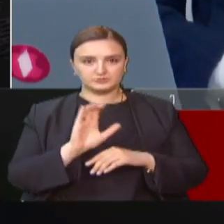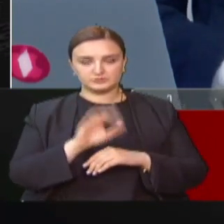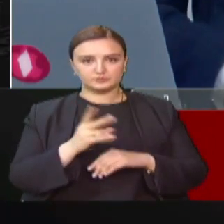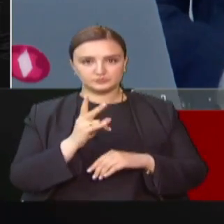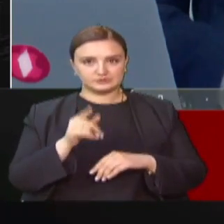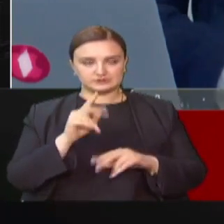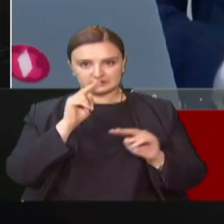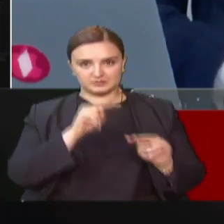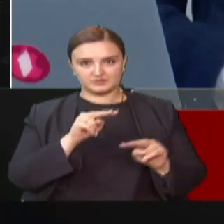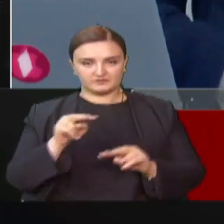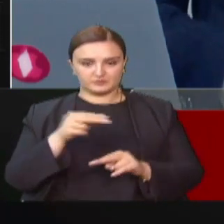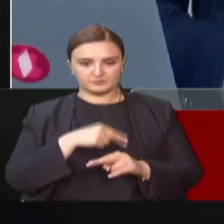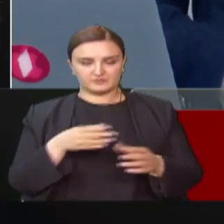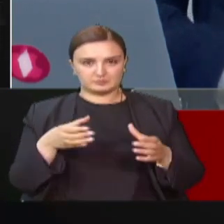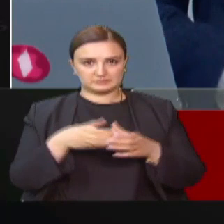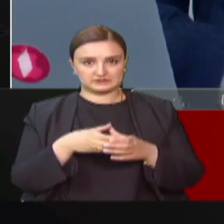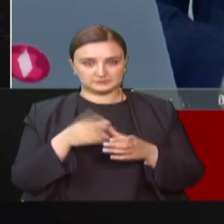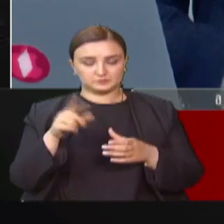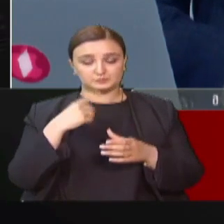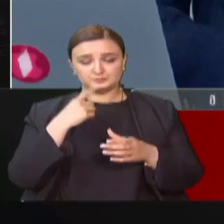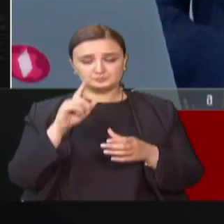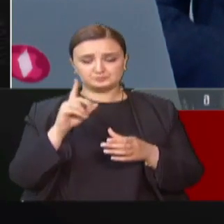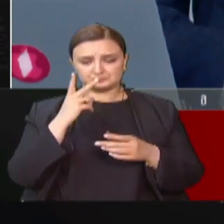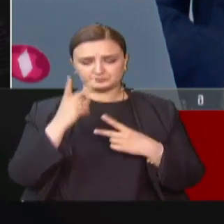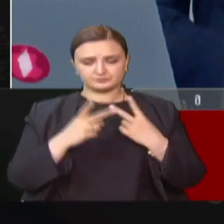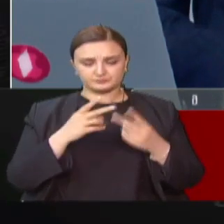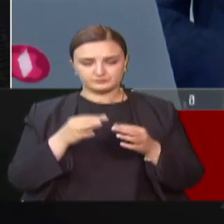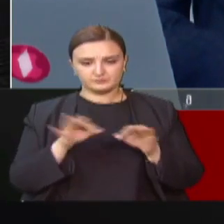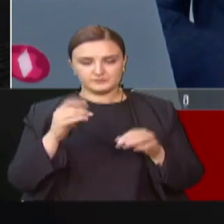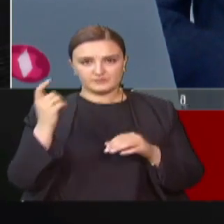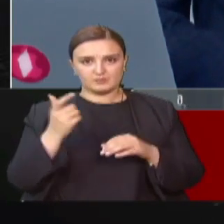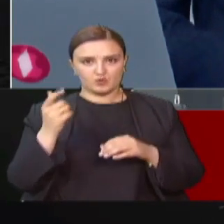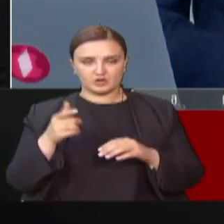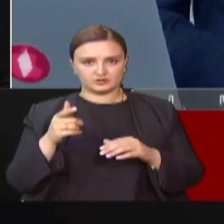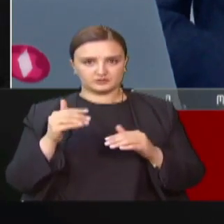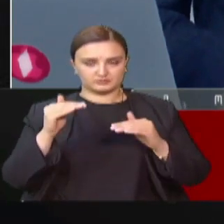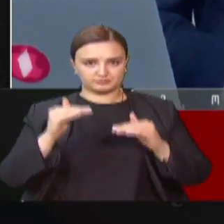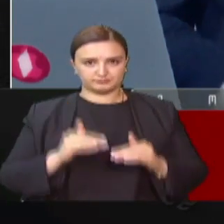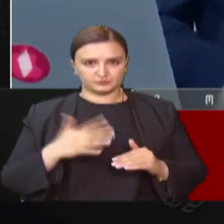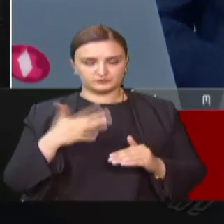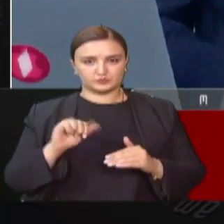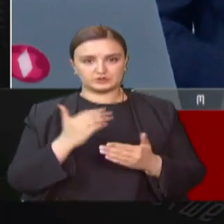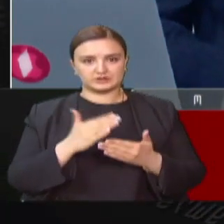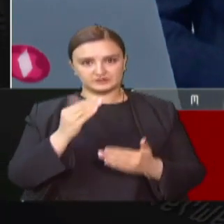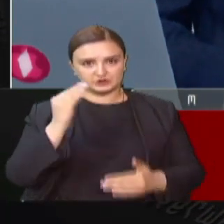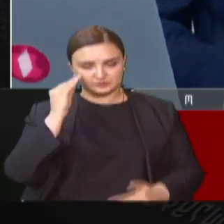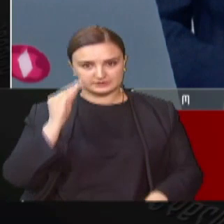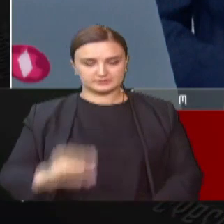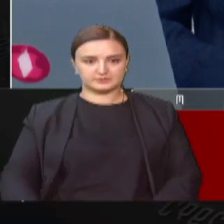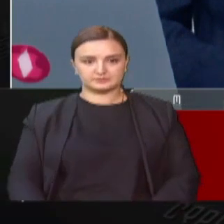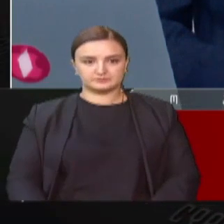al dianis adam cu reblo misia, își ne ambo ben darom xedaven democratii su cusvas cu eganașip, drogoriat cu niște pase.